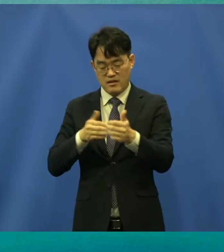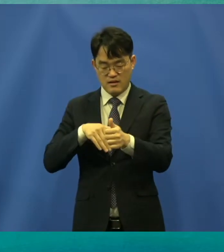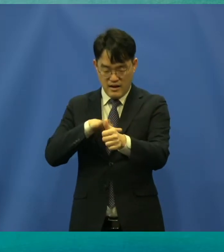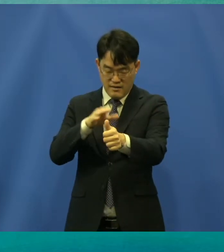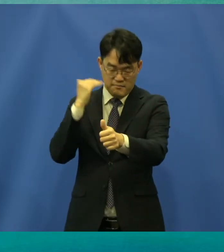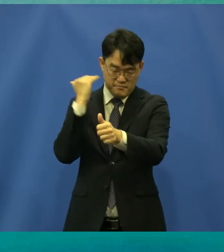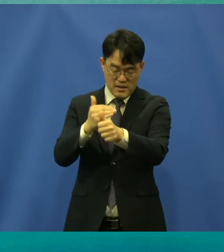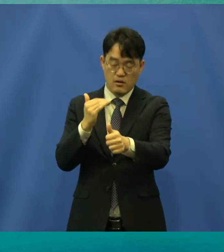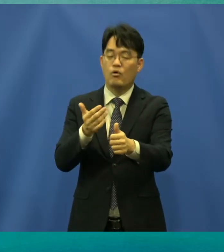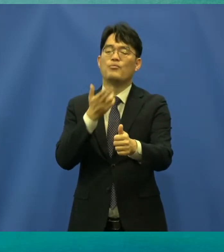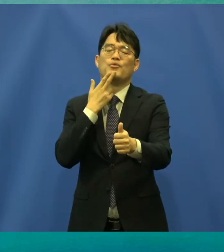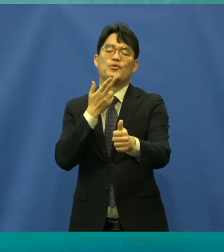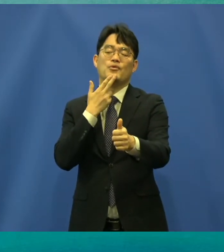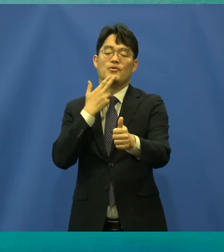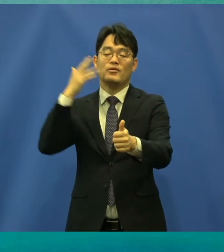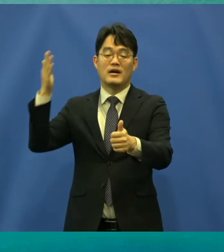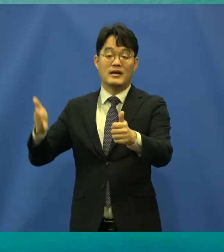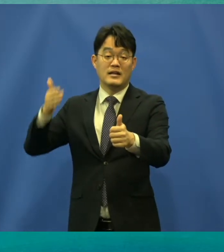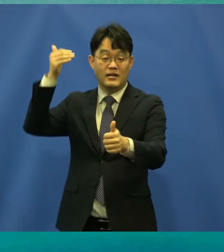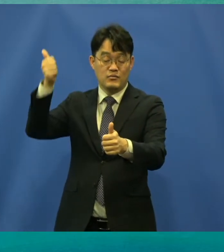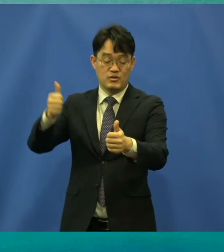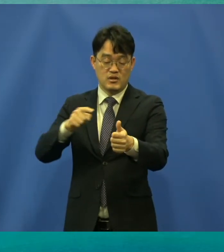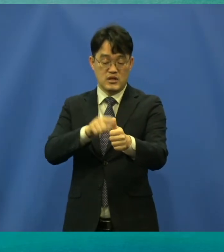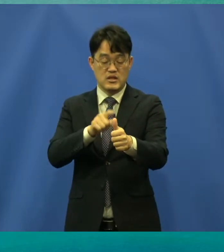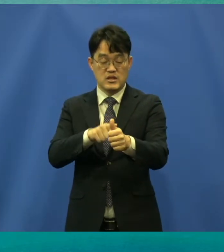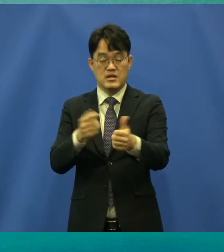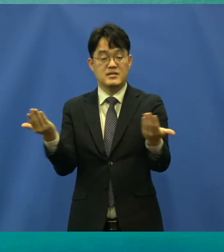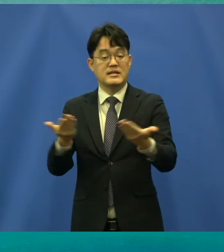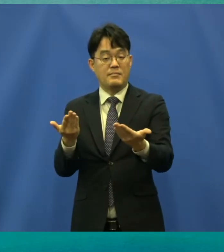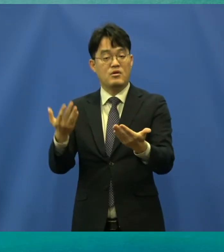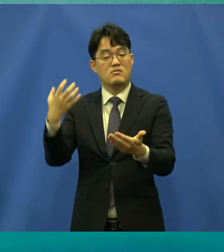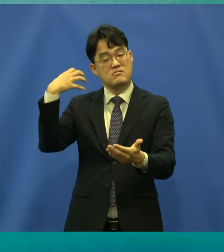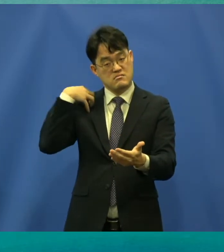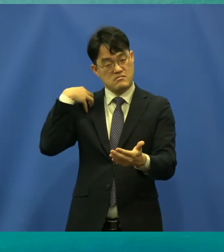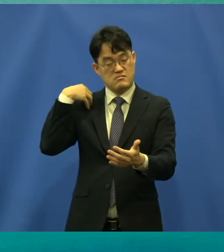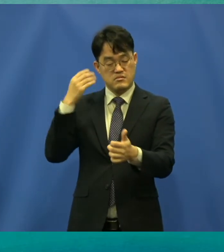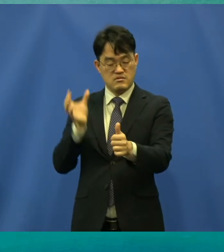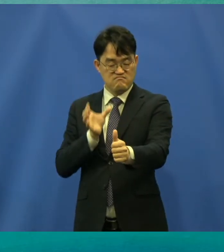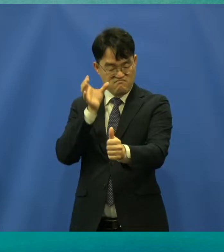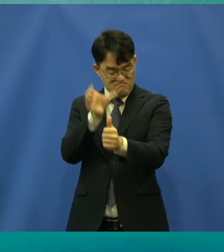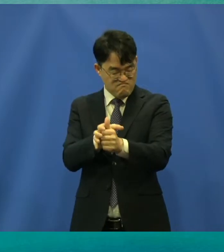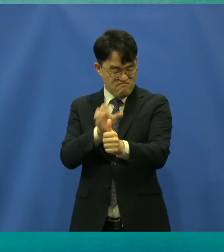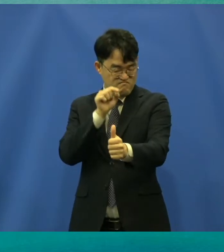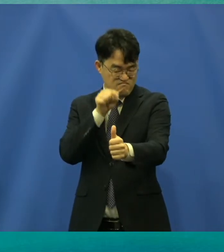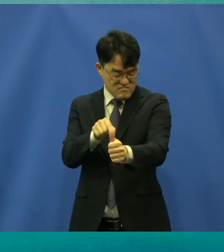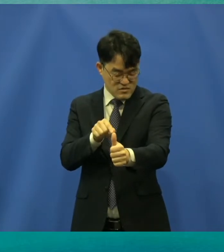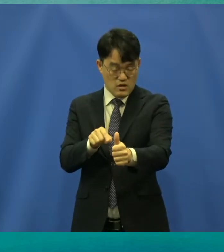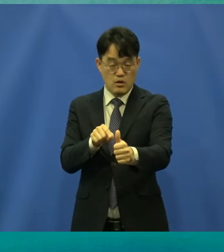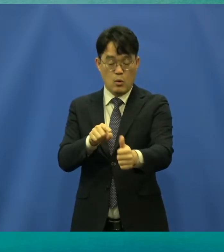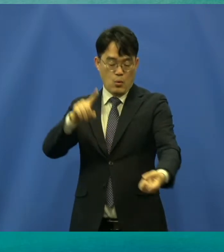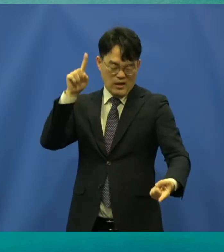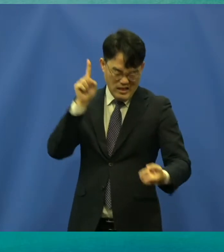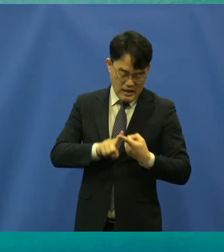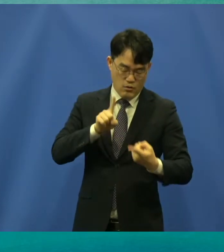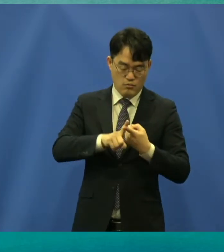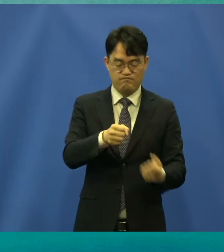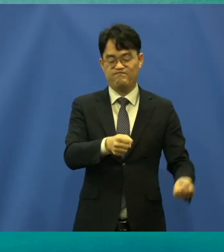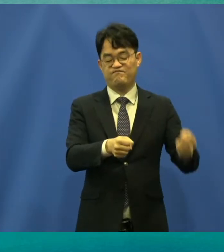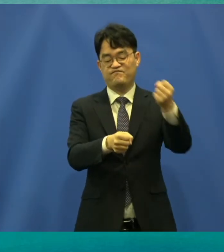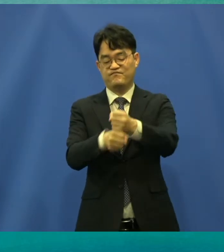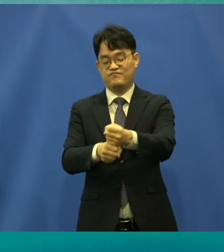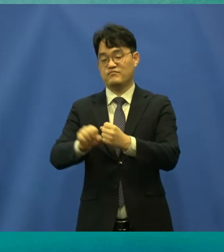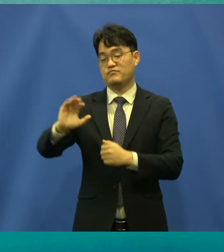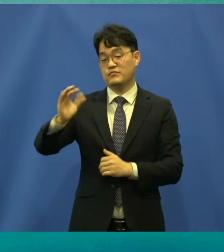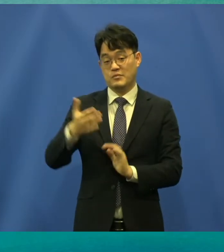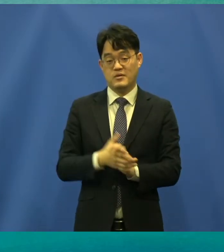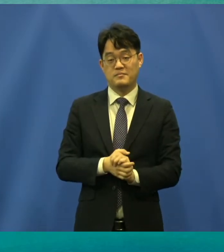하나님은 회복시키시는 분이십니다. 하나님이 회복시켜주지 않으면 우리는 스스로는 회복이 될